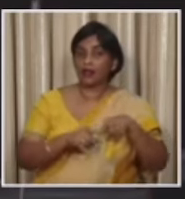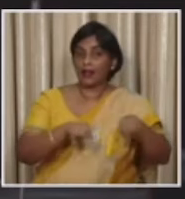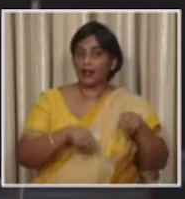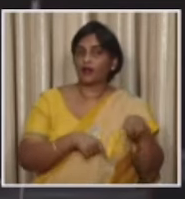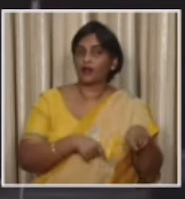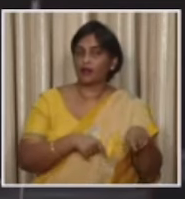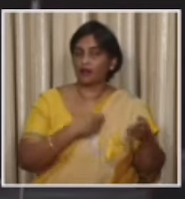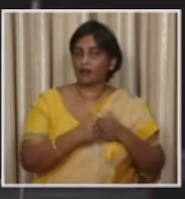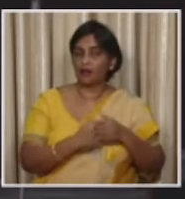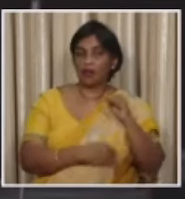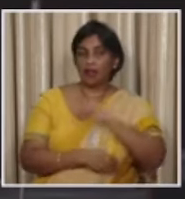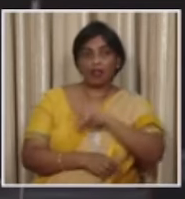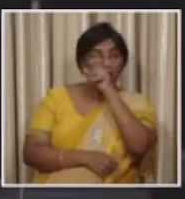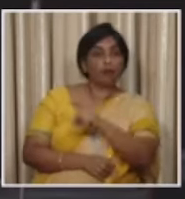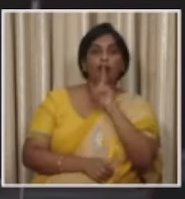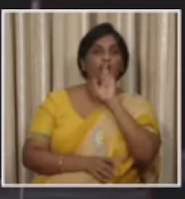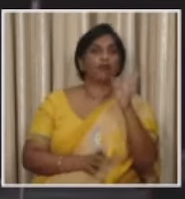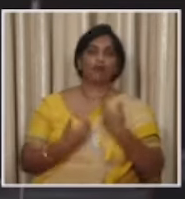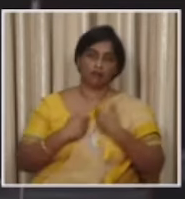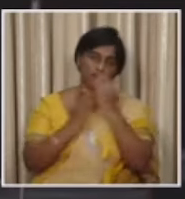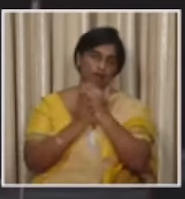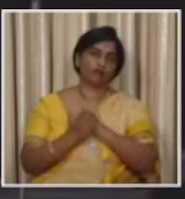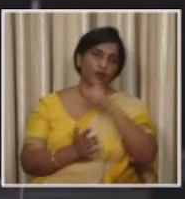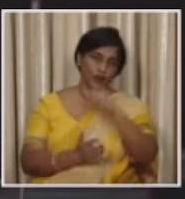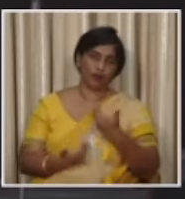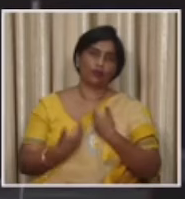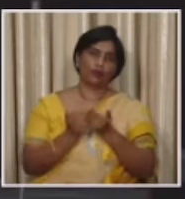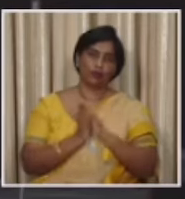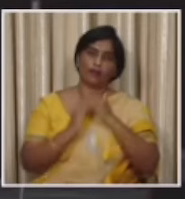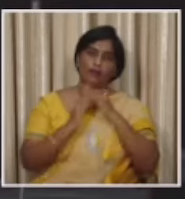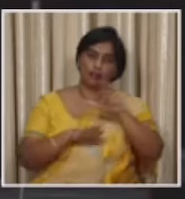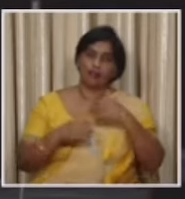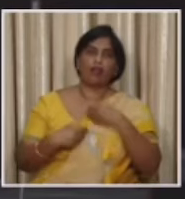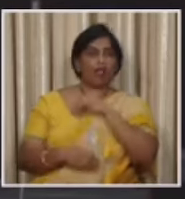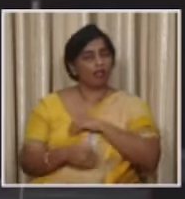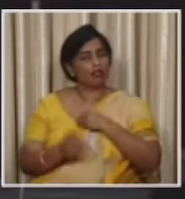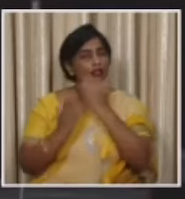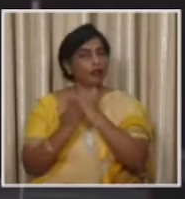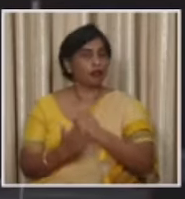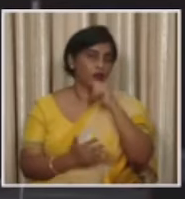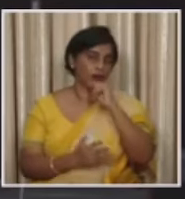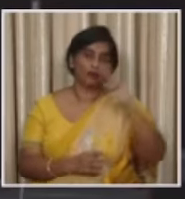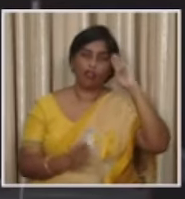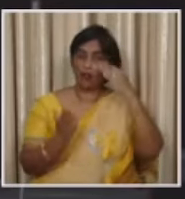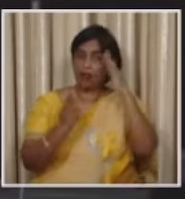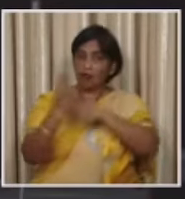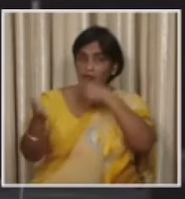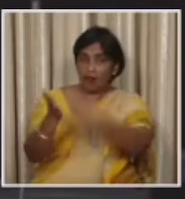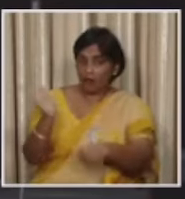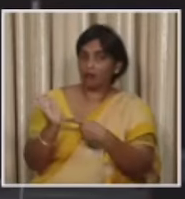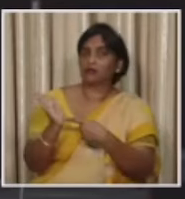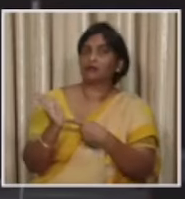තියෙනවා ප්‍රතිලාභියා විසින් කියනවා මේ ටික තමයි මං සතු වත්කම් ටික, මෙතන තමයි මගේ ආදායම, මේක තමයි මගේ වියදම. එතකොට යම්